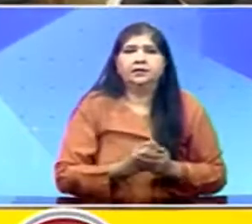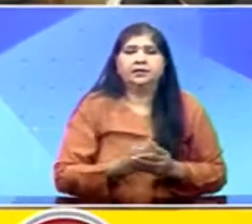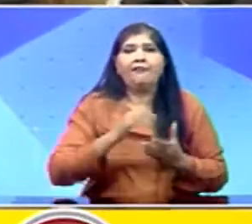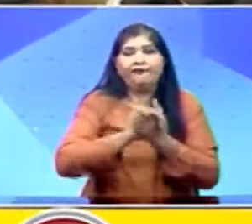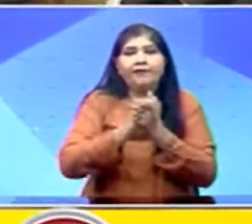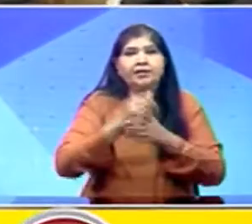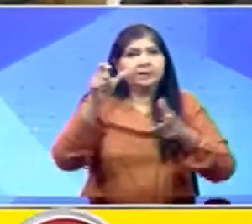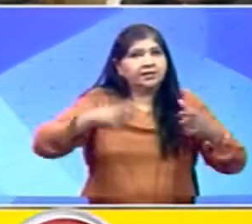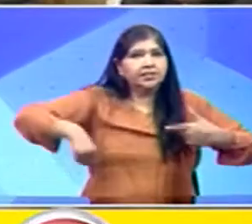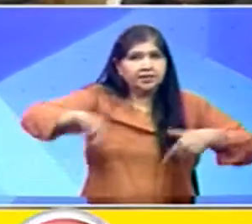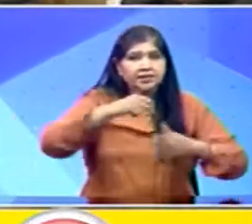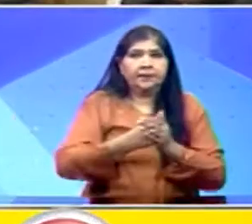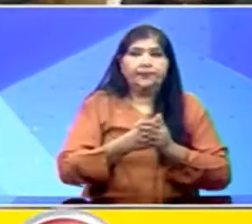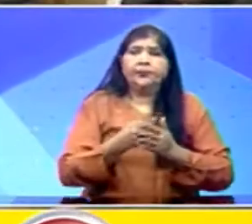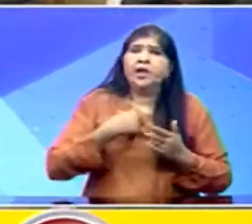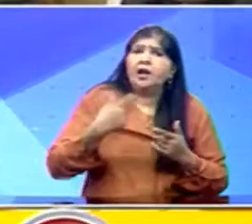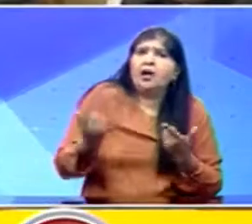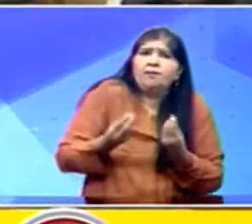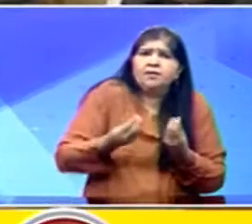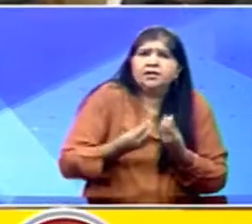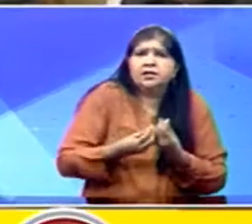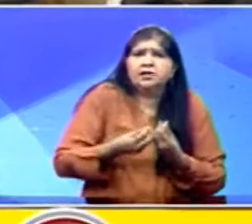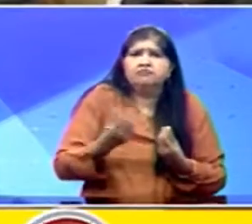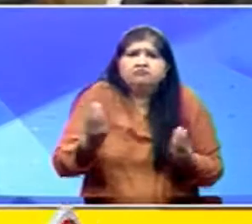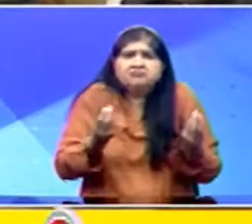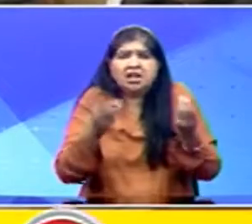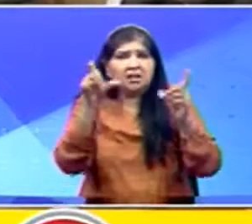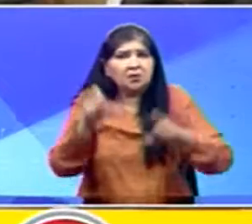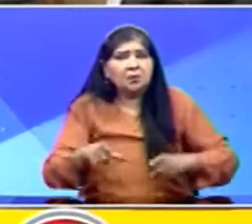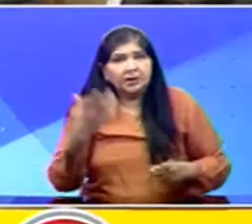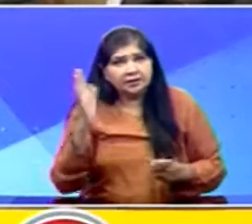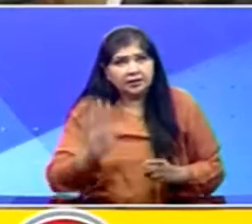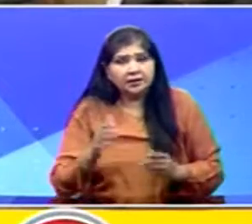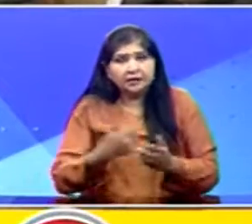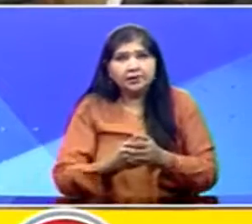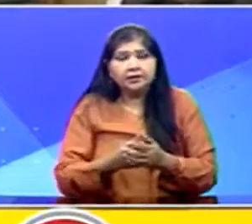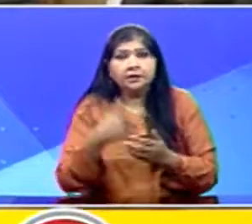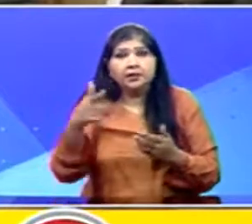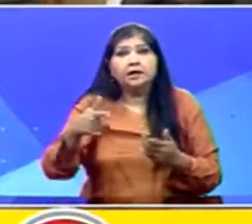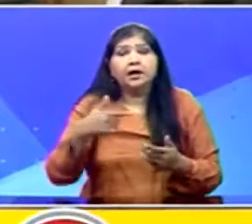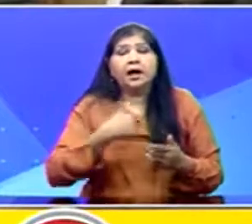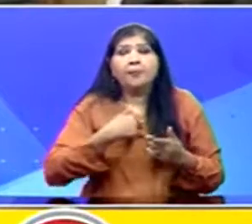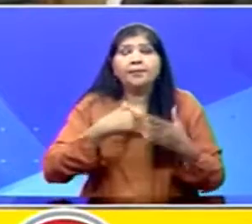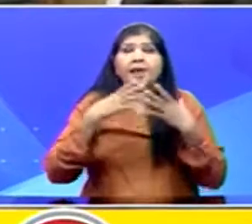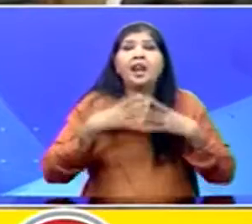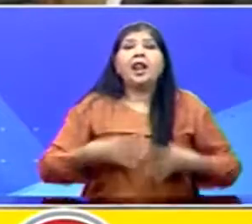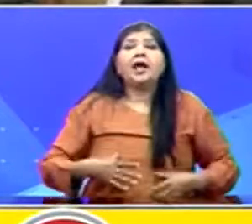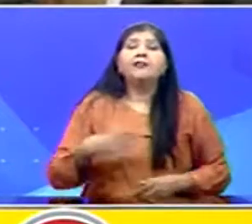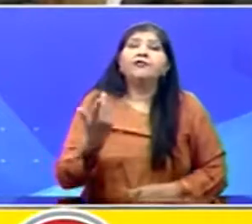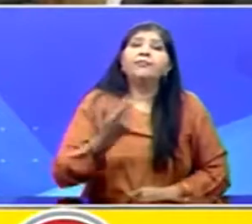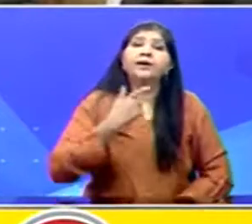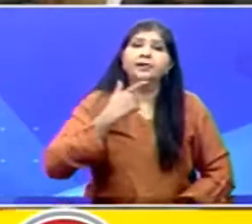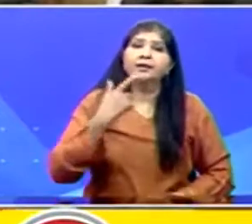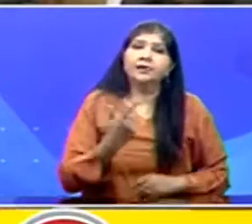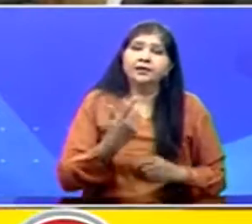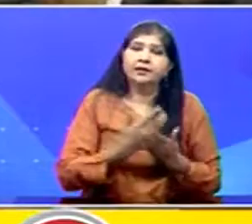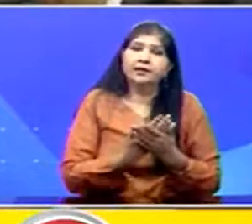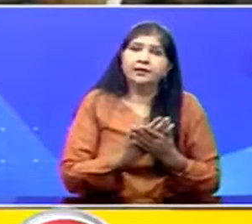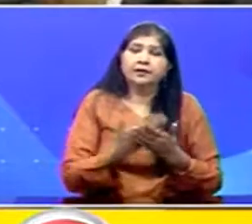देशवासियों हम मेंसे शायद ही कोई ऐसा हो जिसने अपने जीवन में